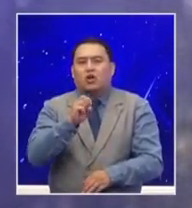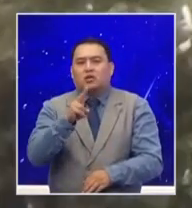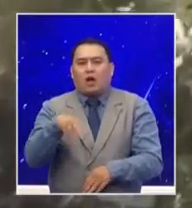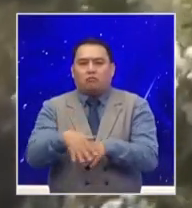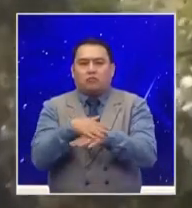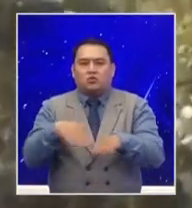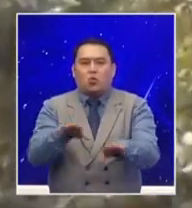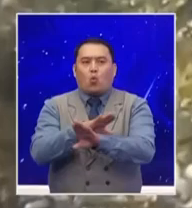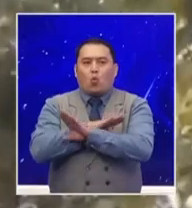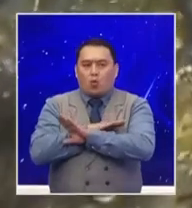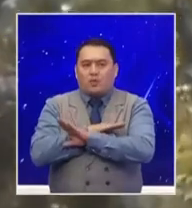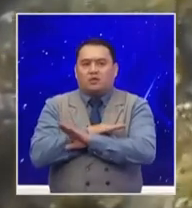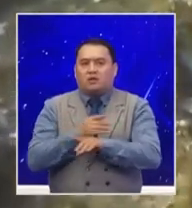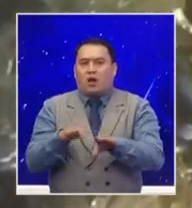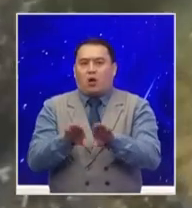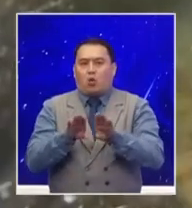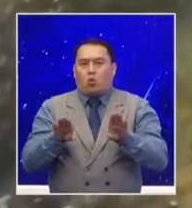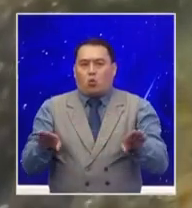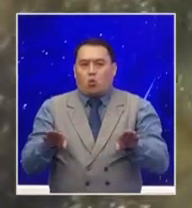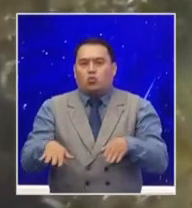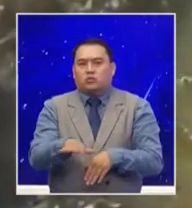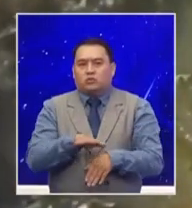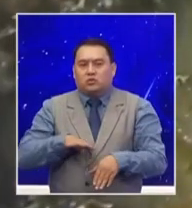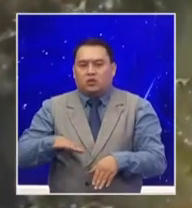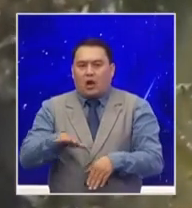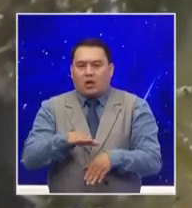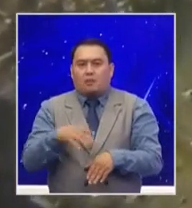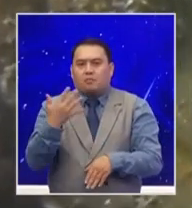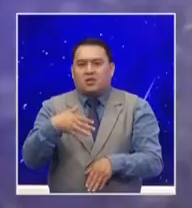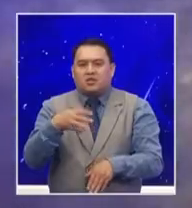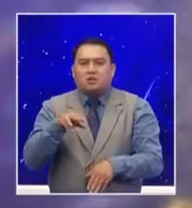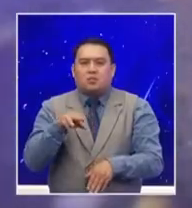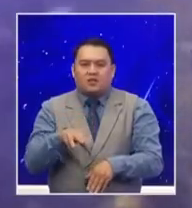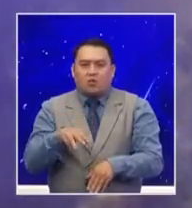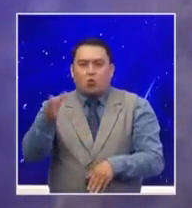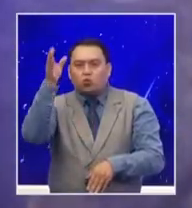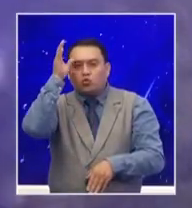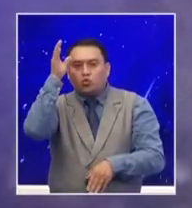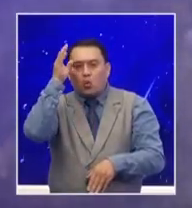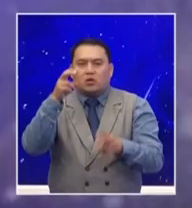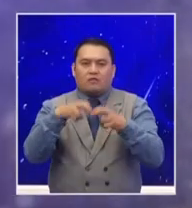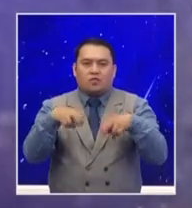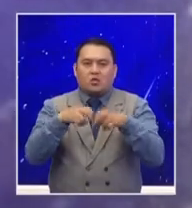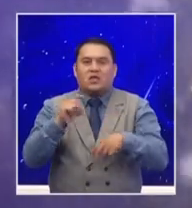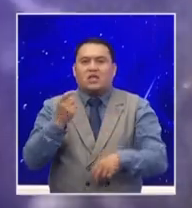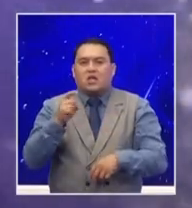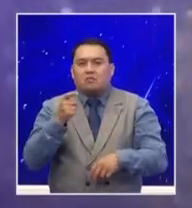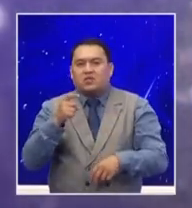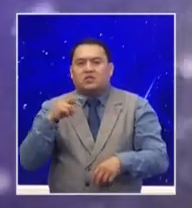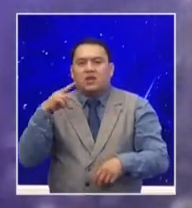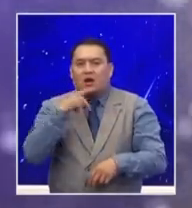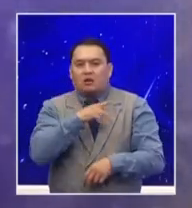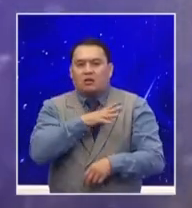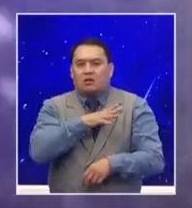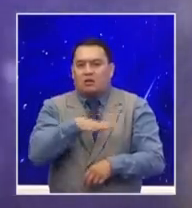гибель гидробионтов. Такое явление наблюдается на участке шириной примерно 50 метров. Ученые исключили версию химического